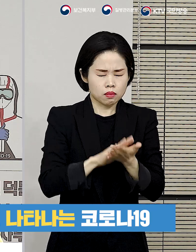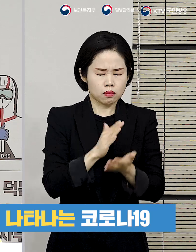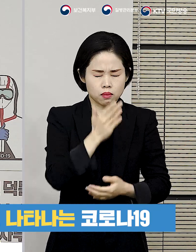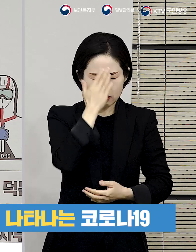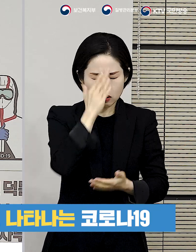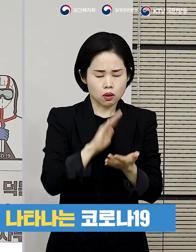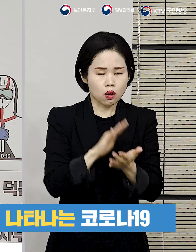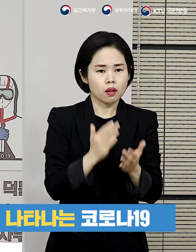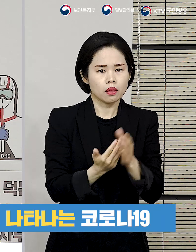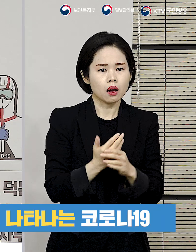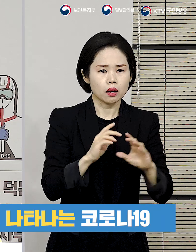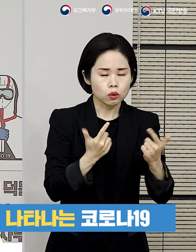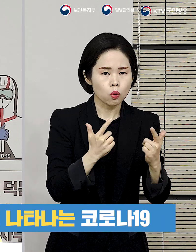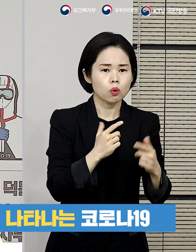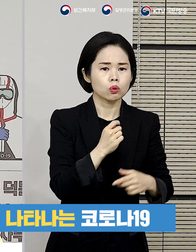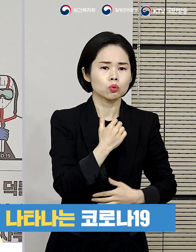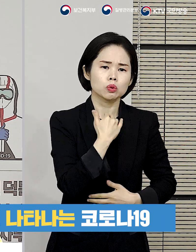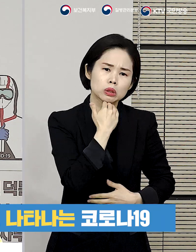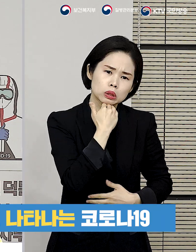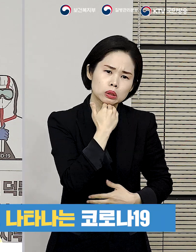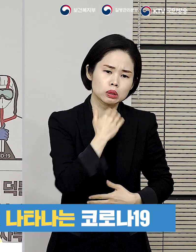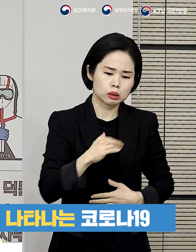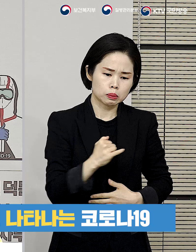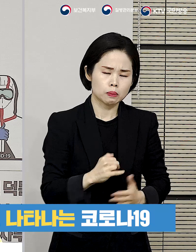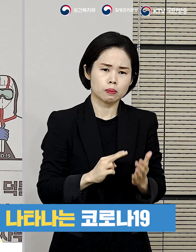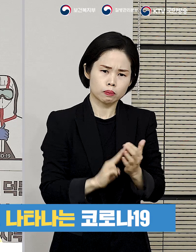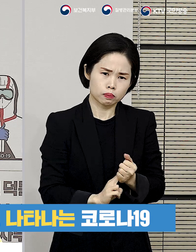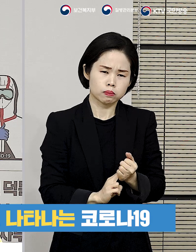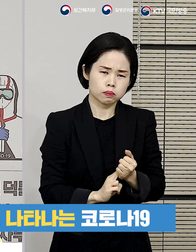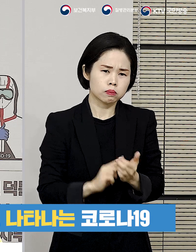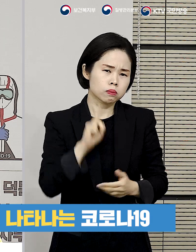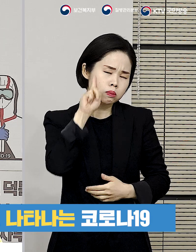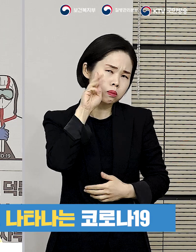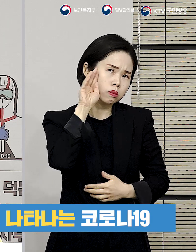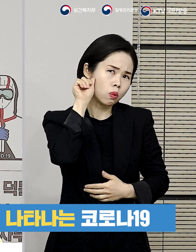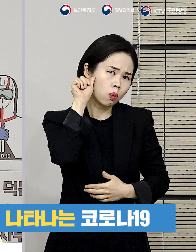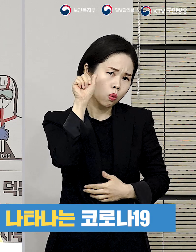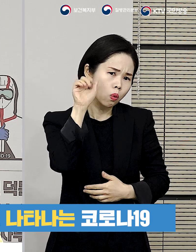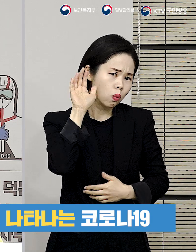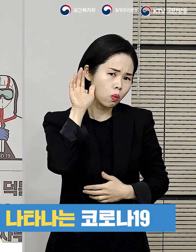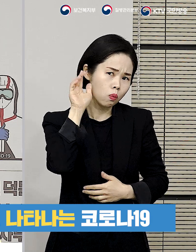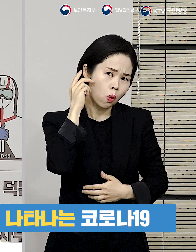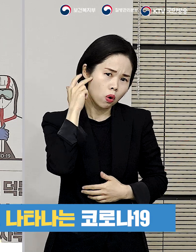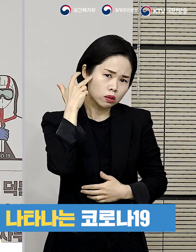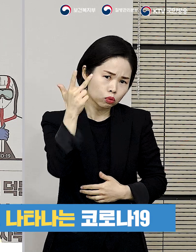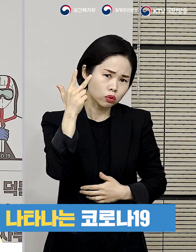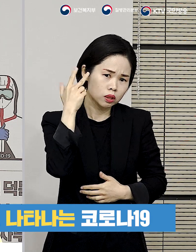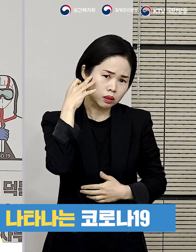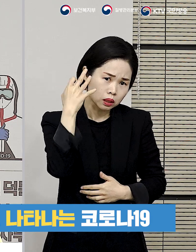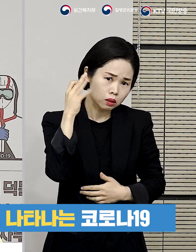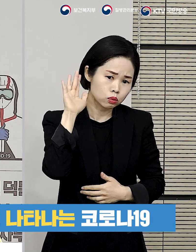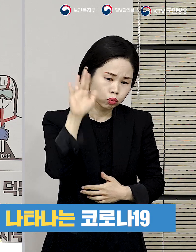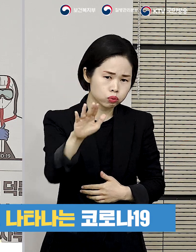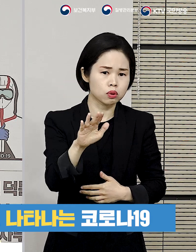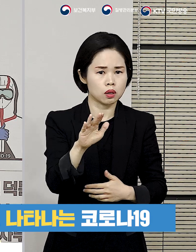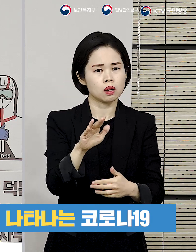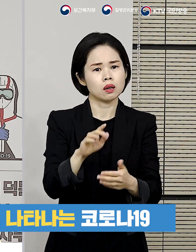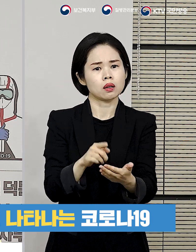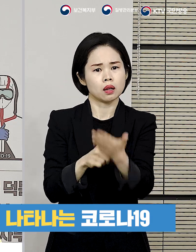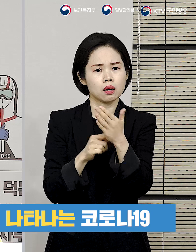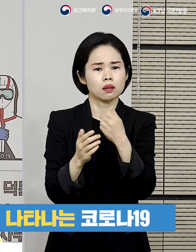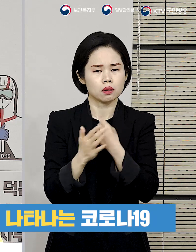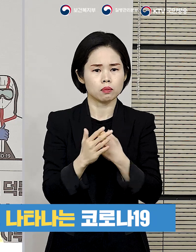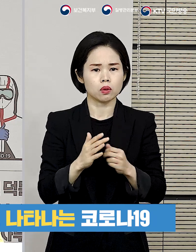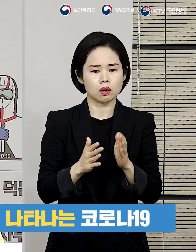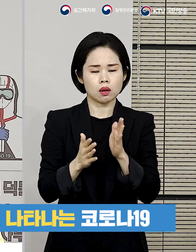증상이나 확진이 이루어지는 것이 아니라 상당한 시차를 두고 나타날 수밖에 없기 때문에 방역 당국과